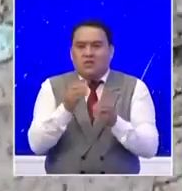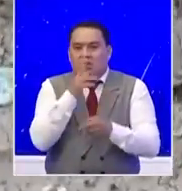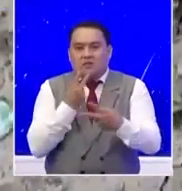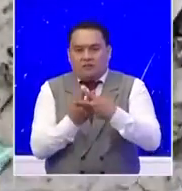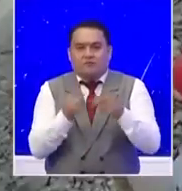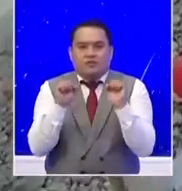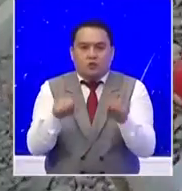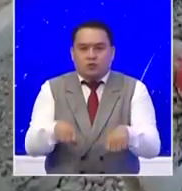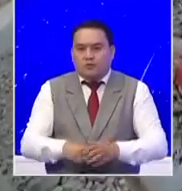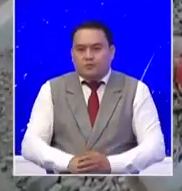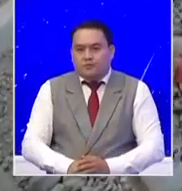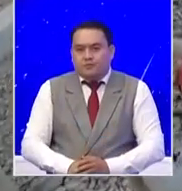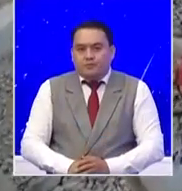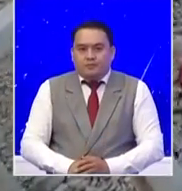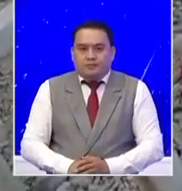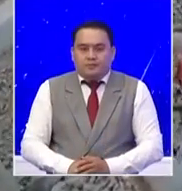свободы.